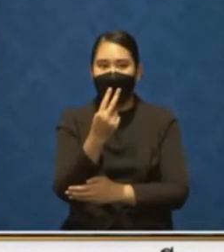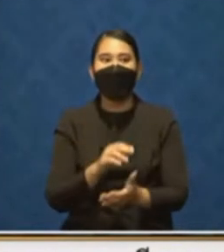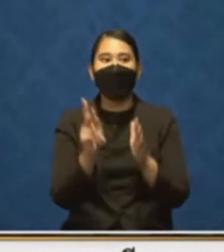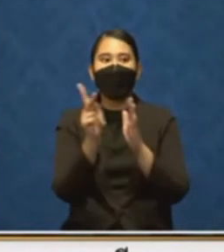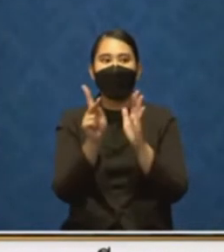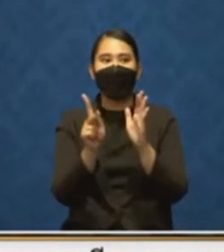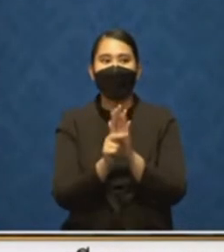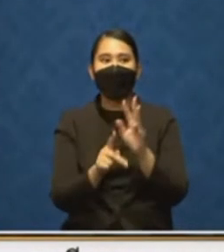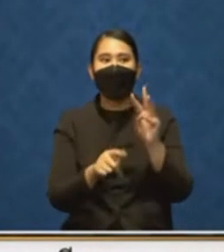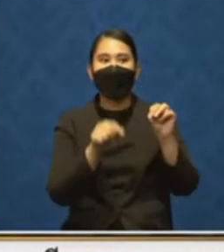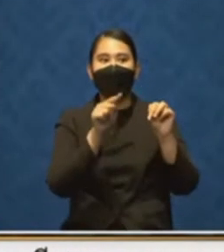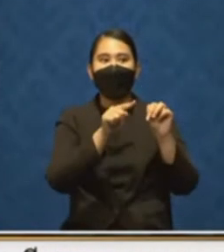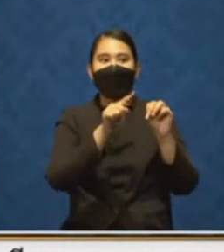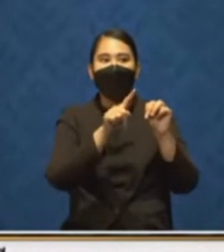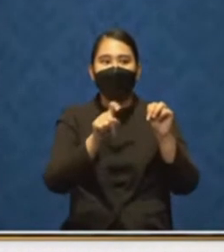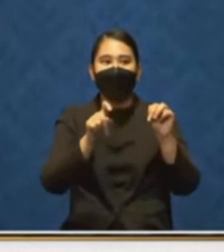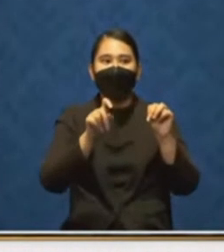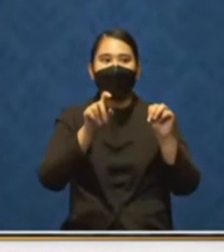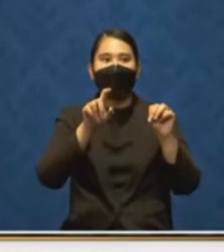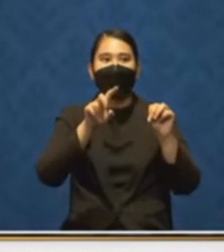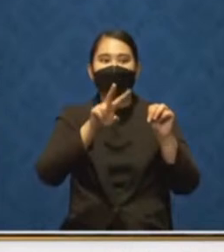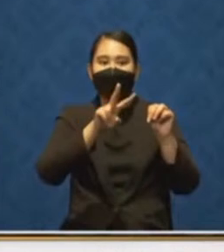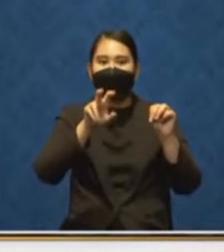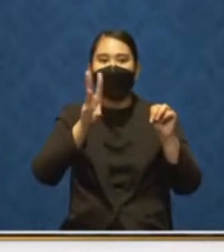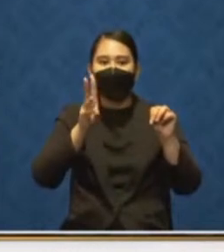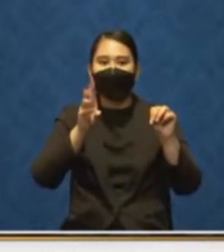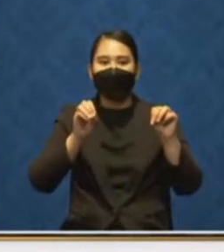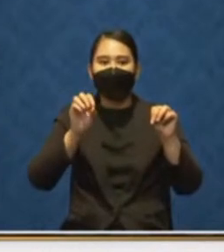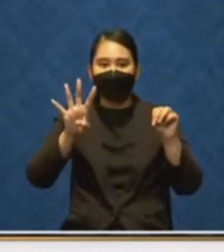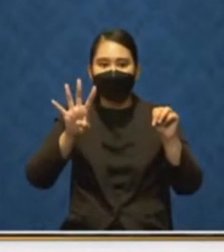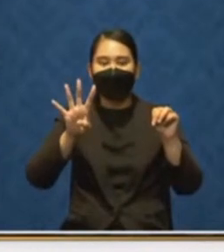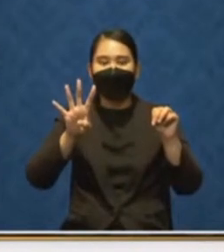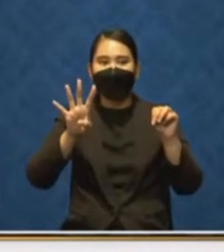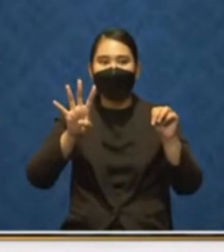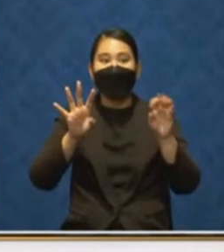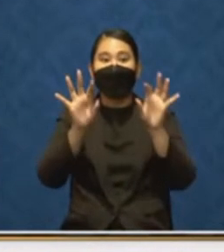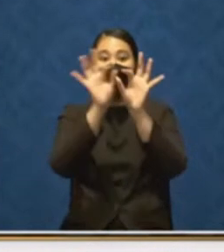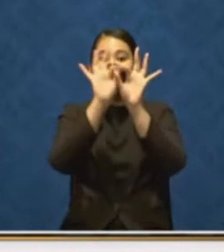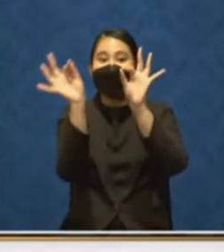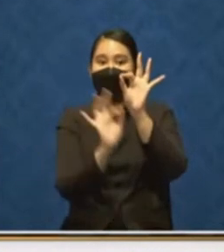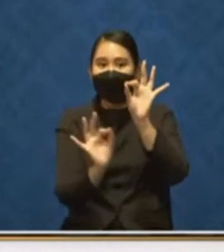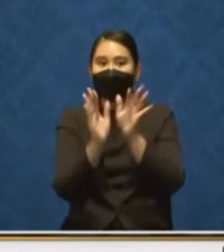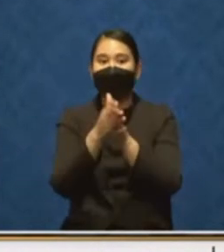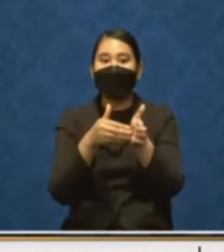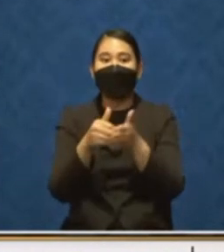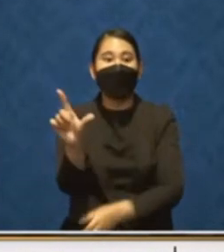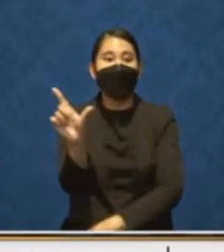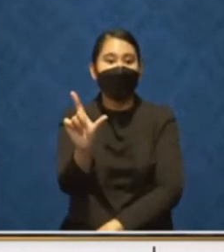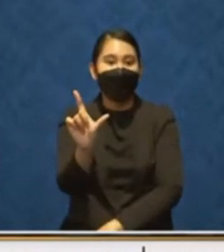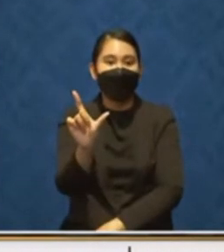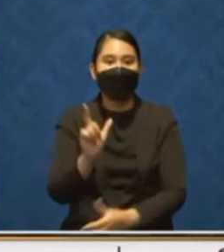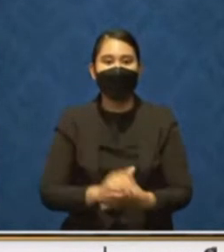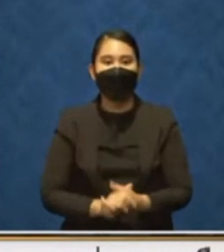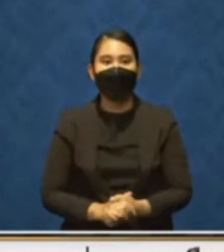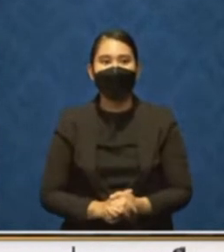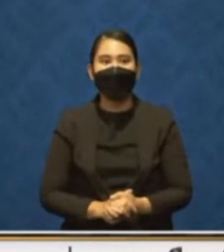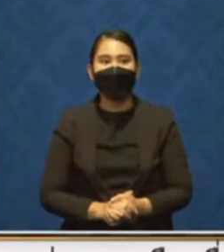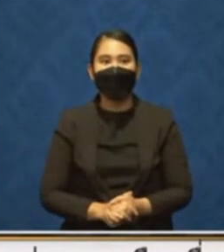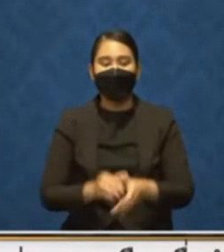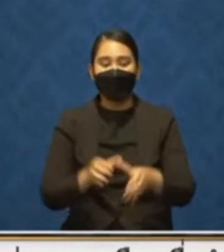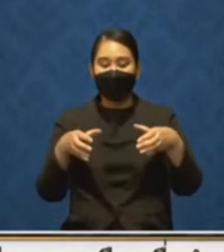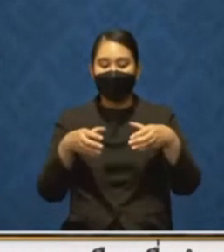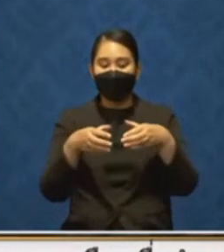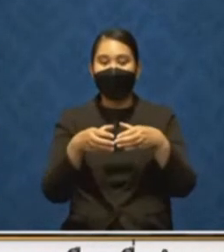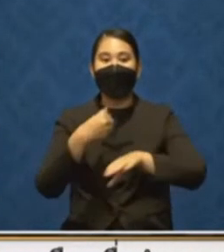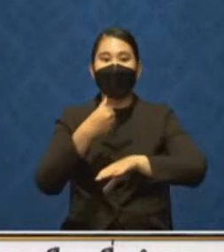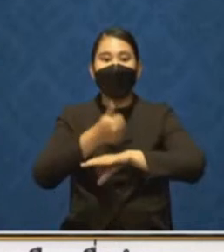ยินดีด้วยครับครับสมพระชาติแรกนะครับสีเหลืองให้คณะรถดนตรีที่